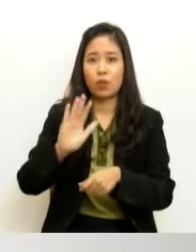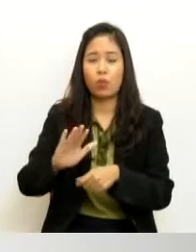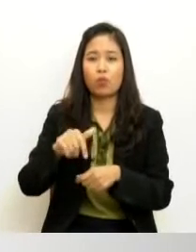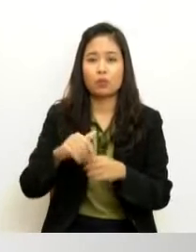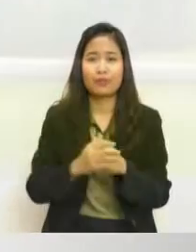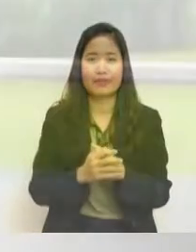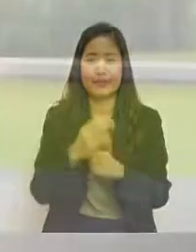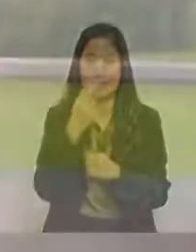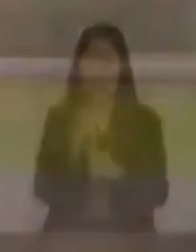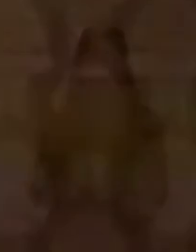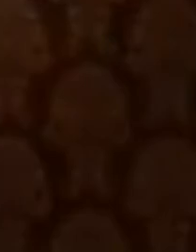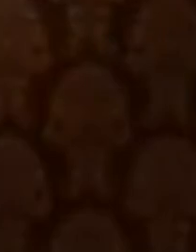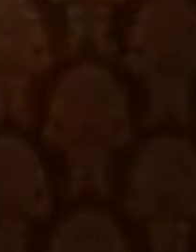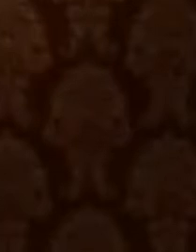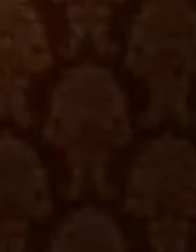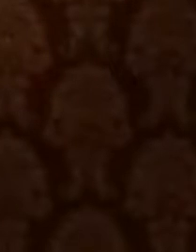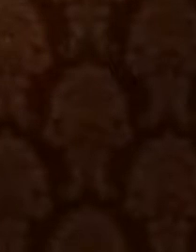ขอเชิญรับชมค่ะ